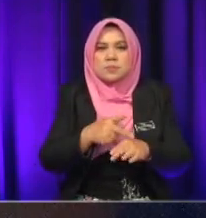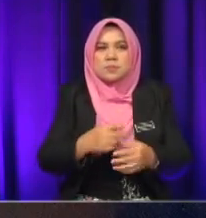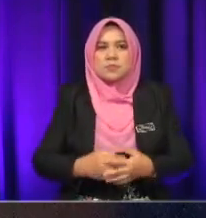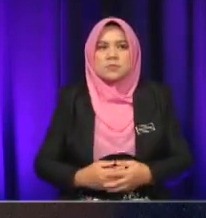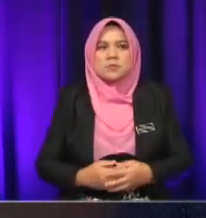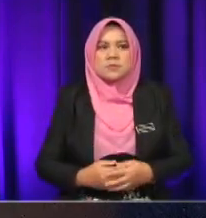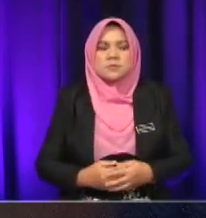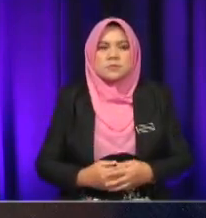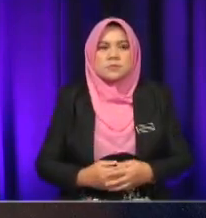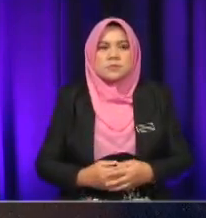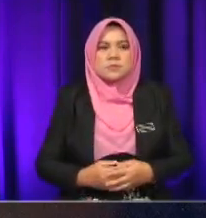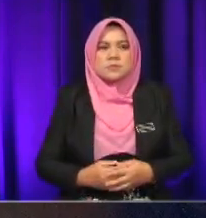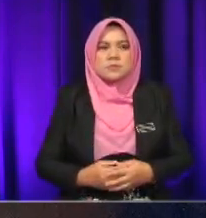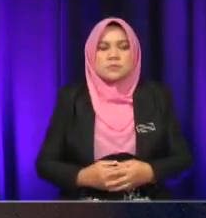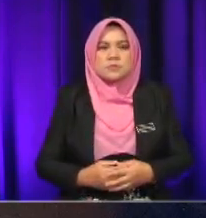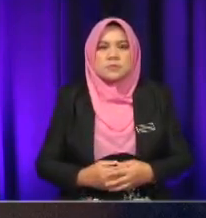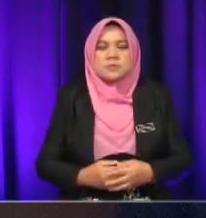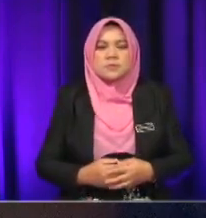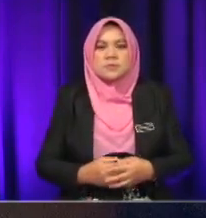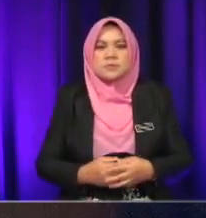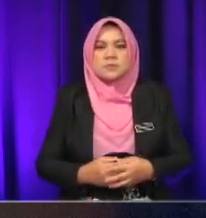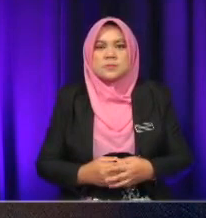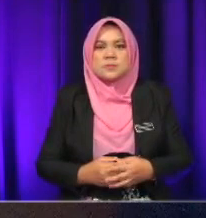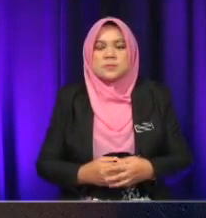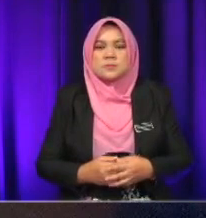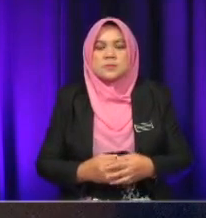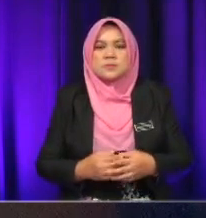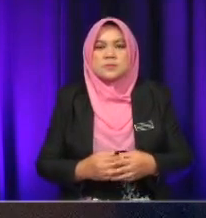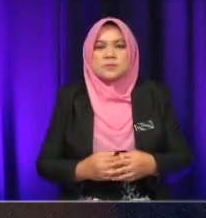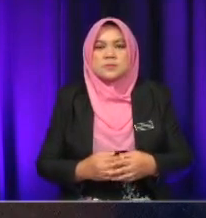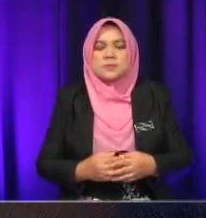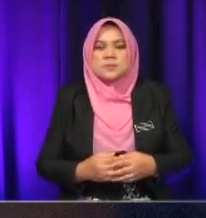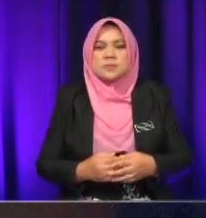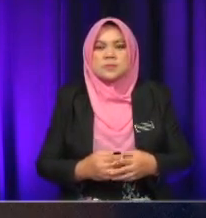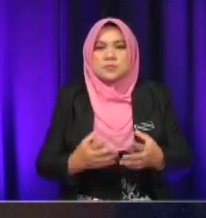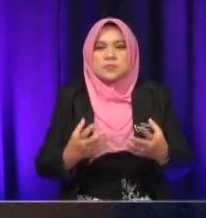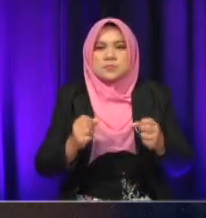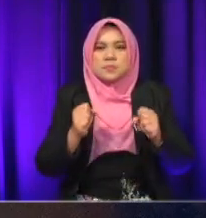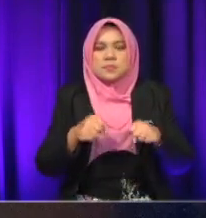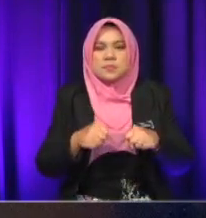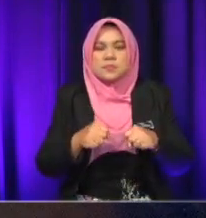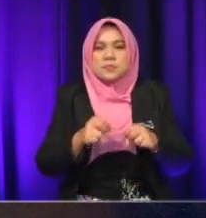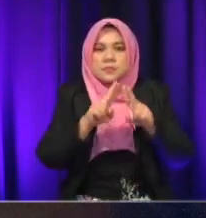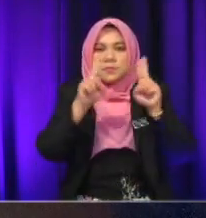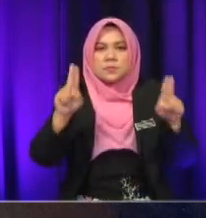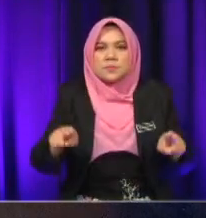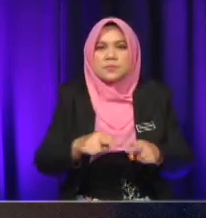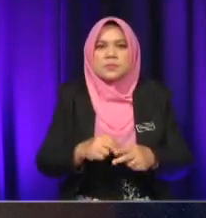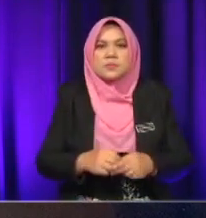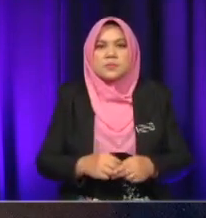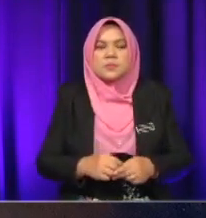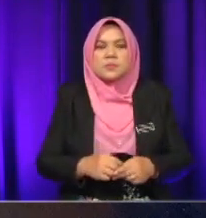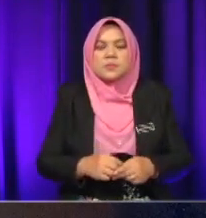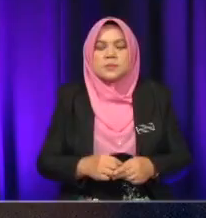Syafiqah ni pandailah. Tak kering gusi saya duduk dengan Syafiqah. Okey, baik, kita uji minda pula.